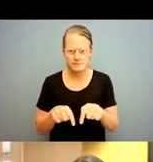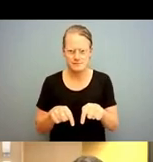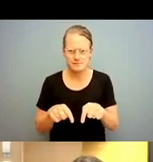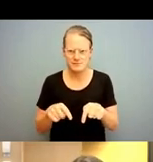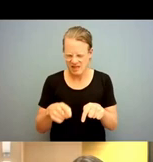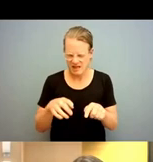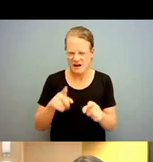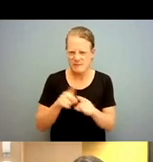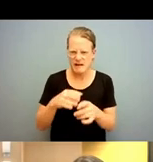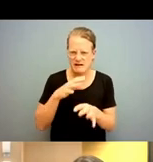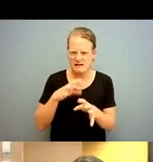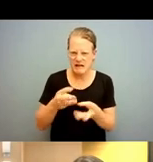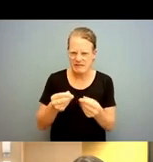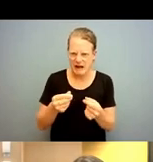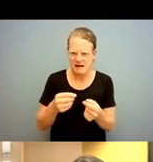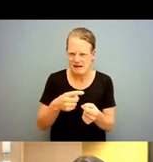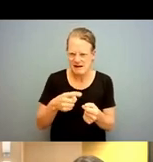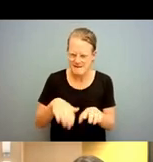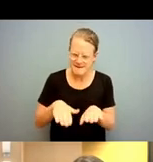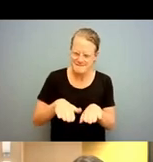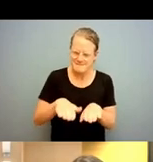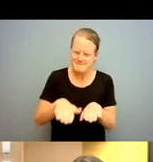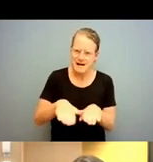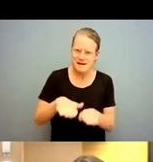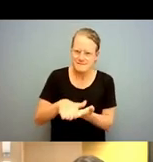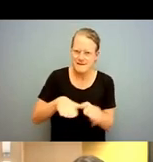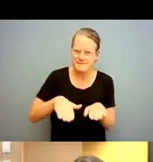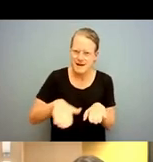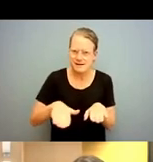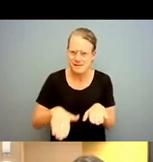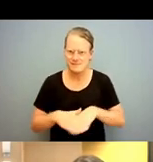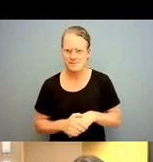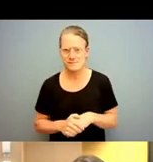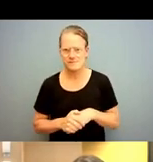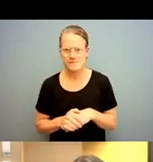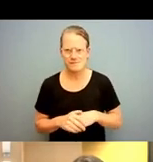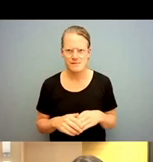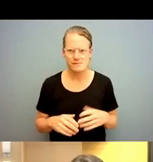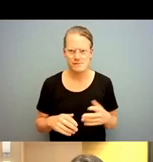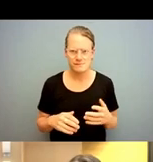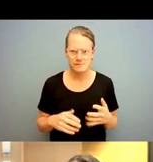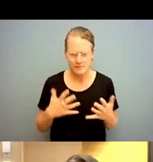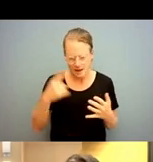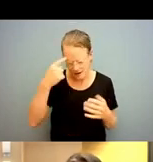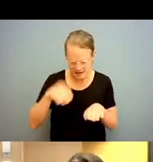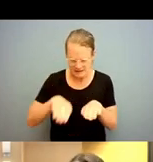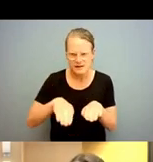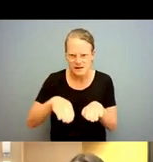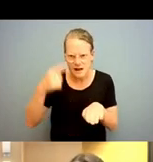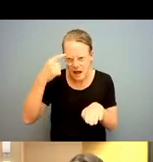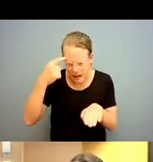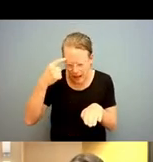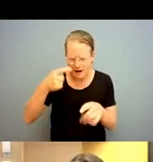lähtema ja reageeremi ieralaan äschide, jos sillä muihtohuvan. Kuhas mii